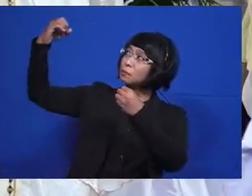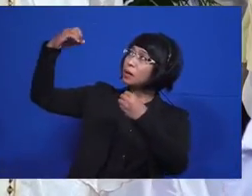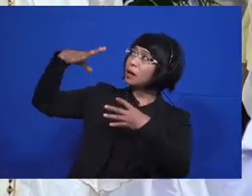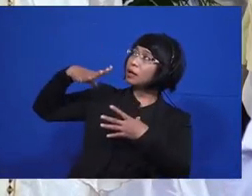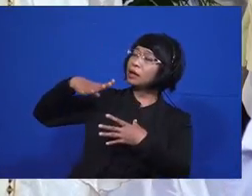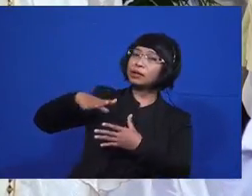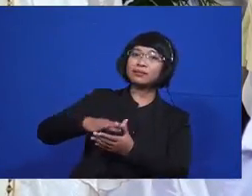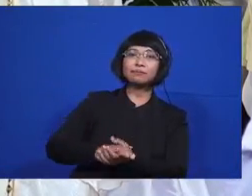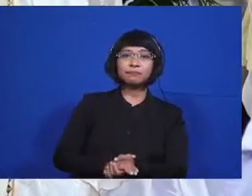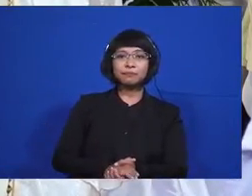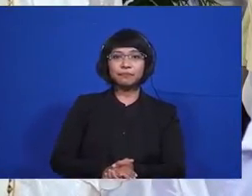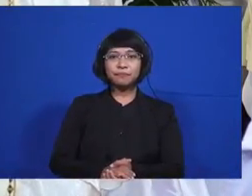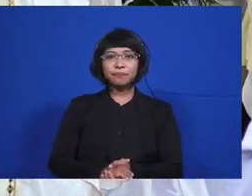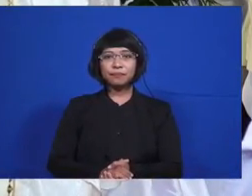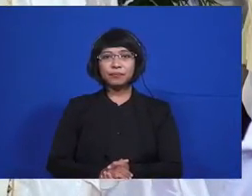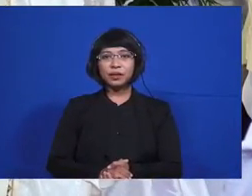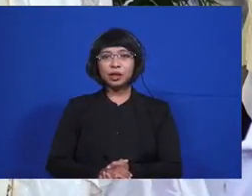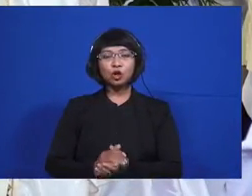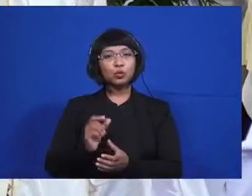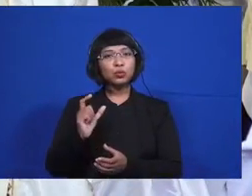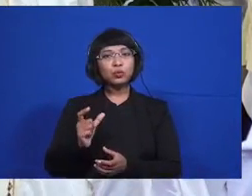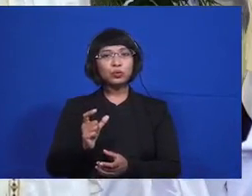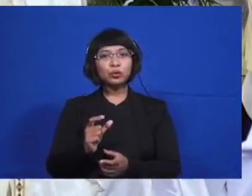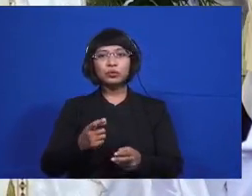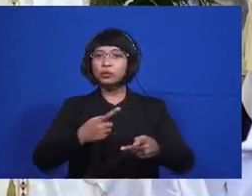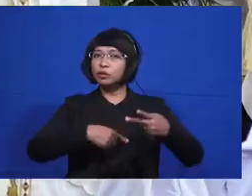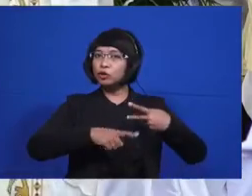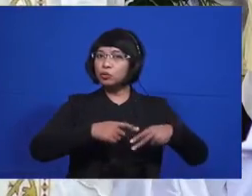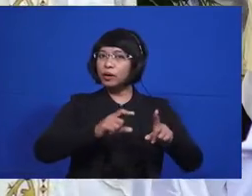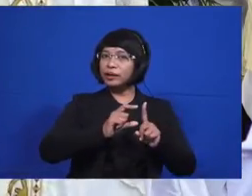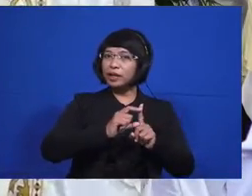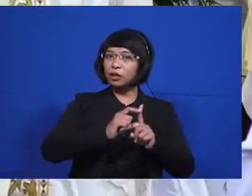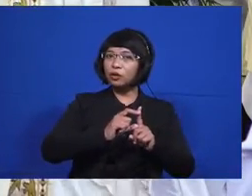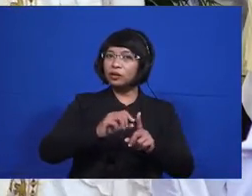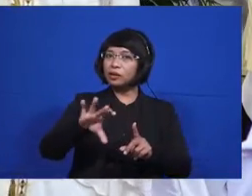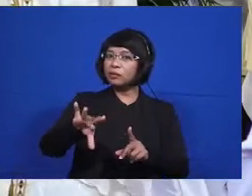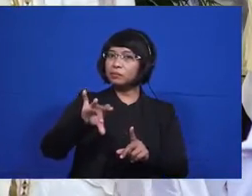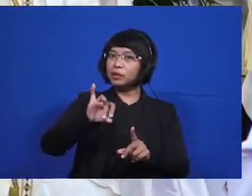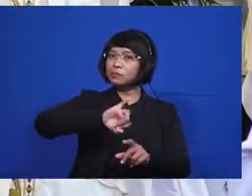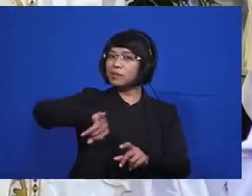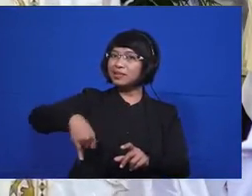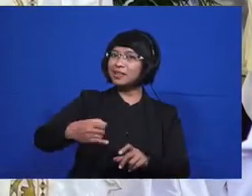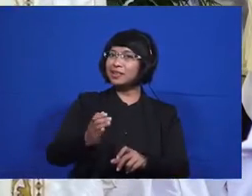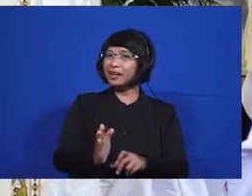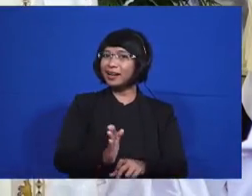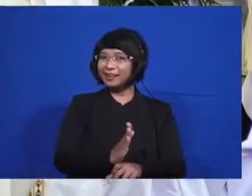anugerah-anugerah ilahinya kepada para hamba-Nya ini yang telah dipilih menjadi imam.